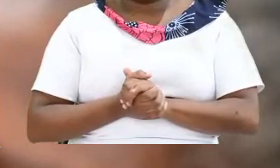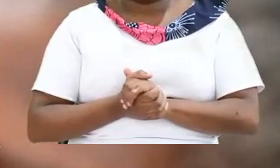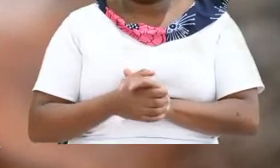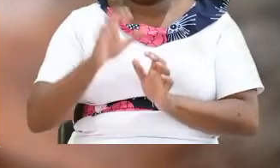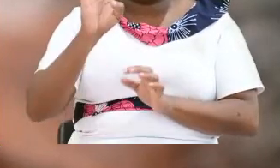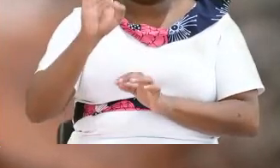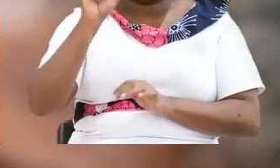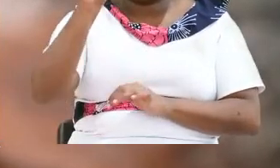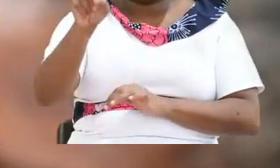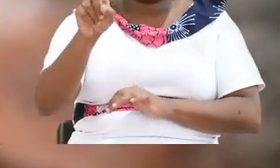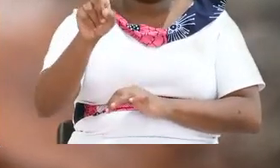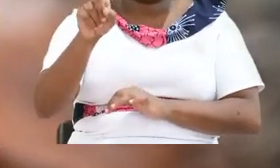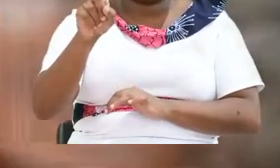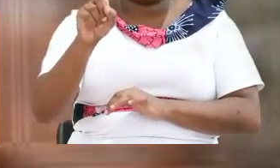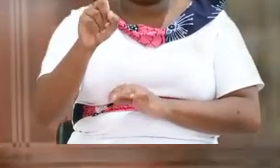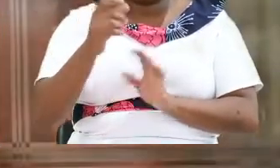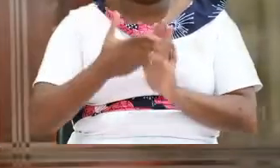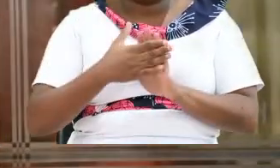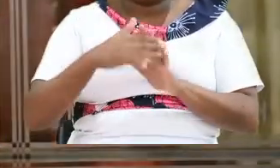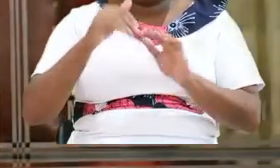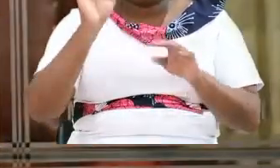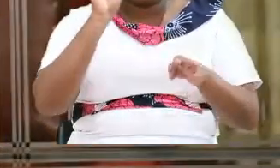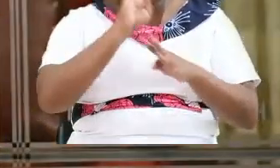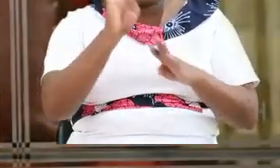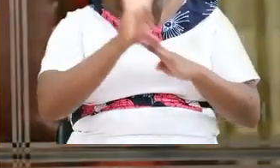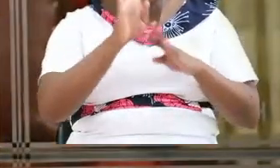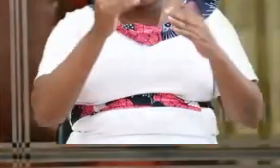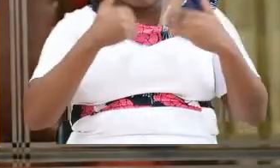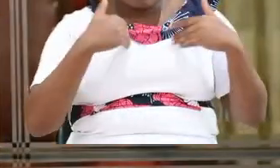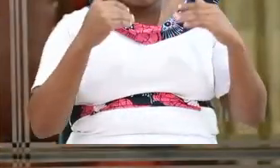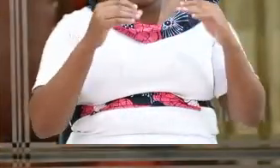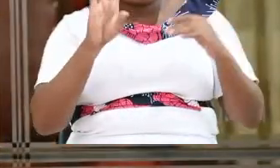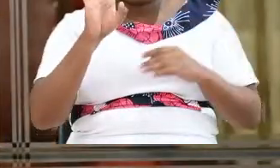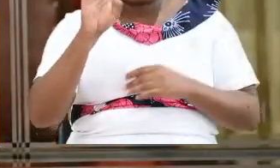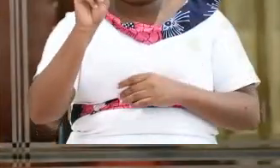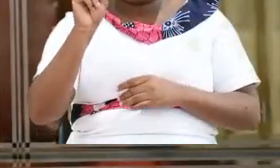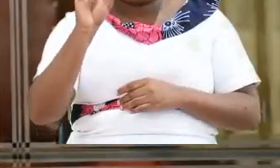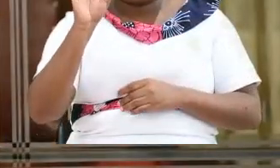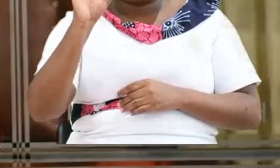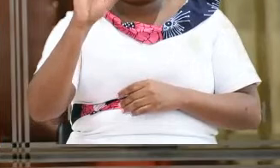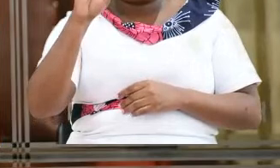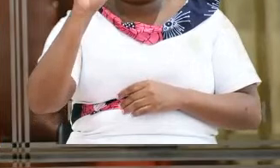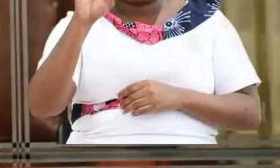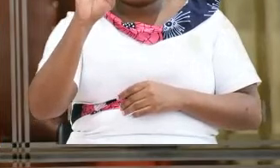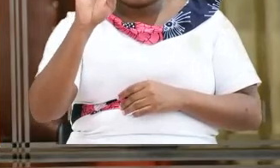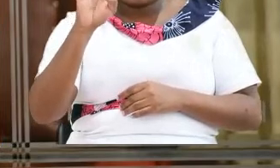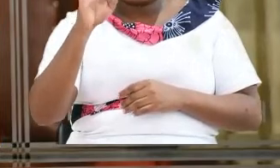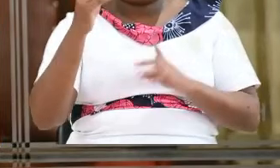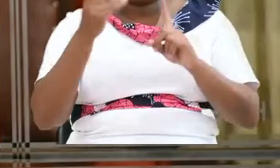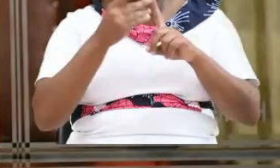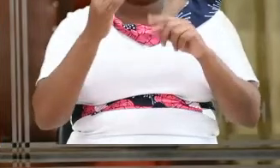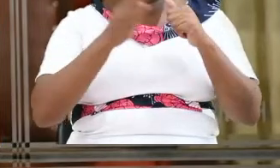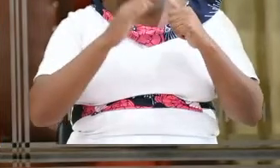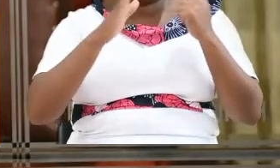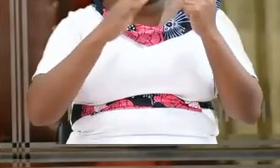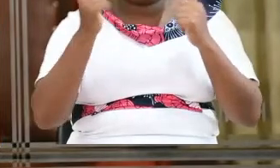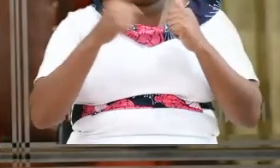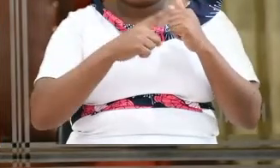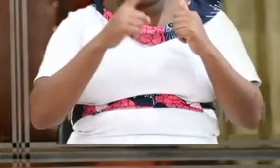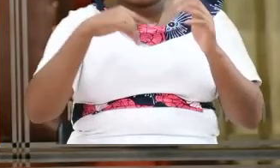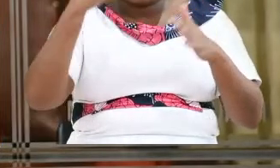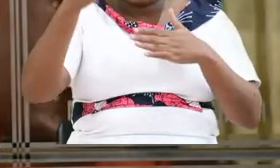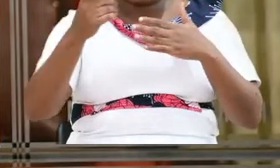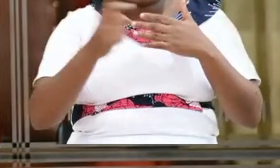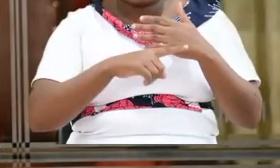Ex-candidates watakuwa na bonfire itakayokuwa tarehe 9 mwezi ujayo, itakuwa